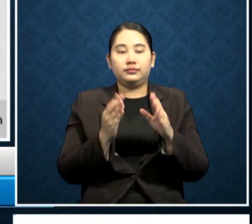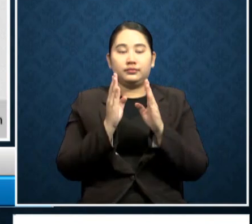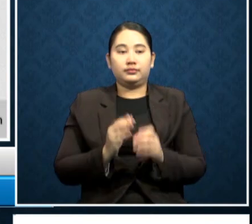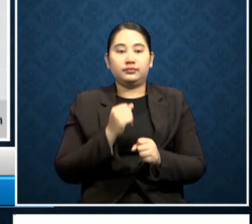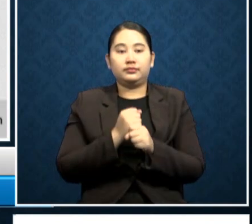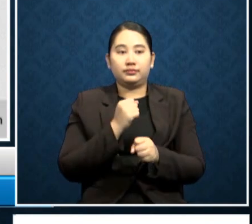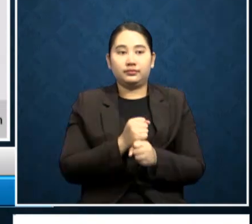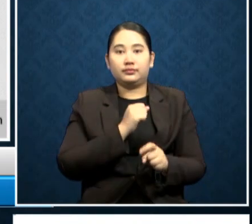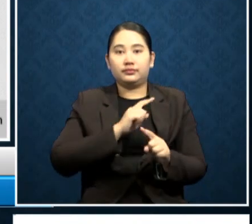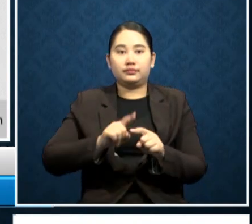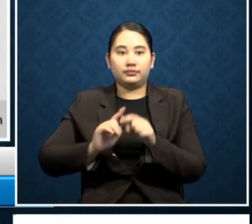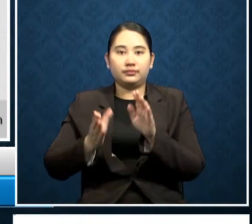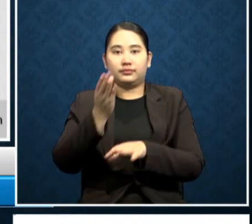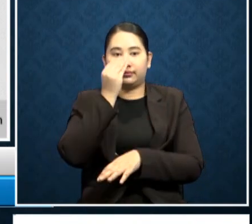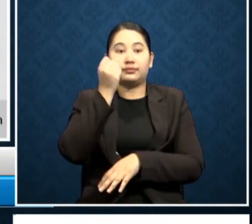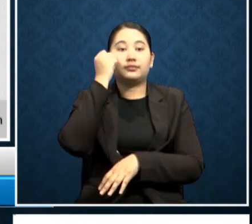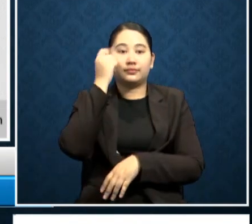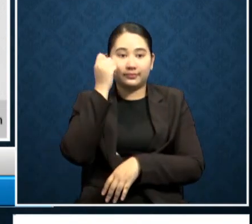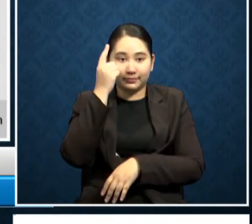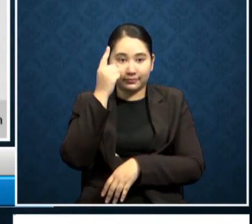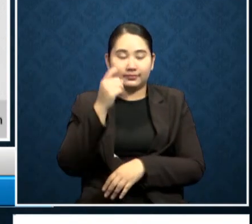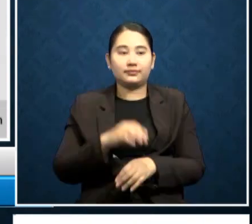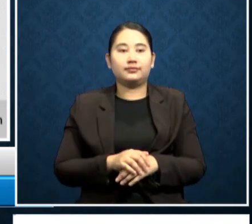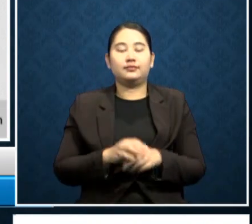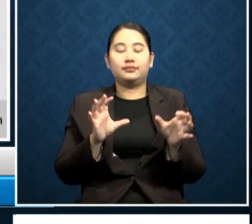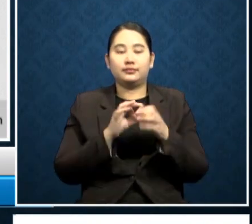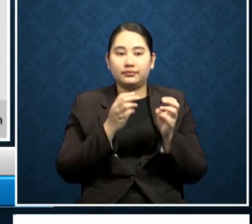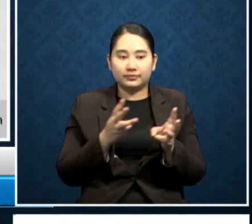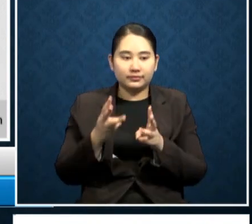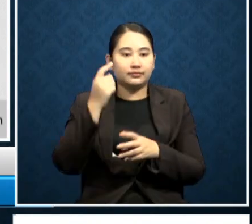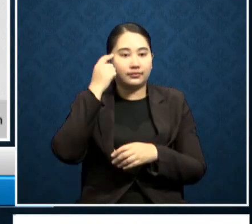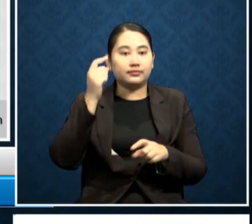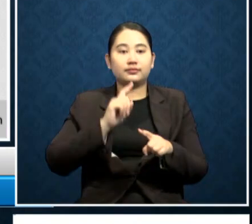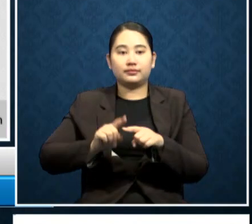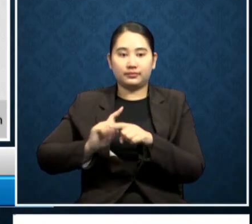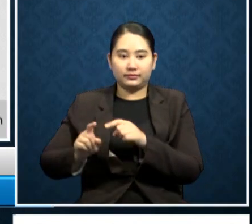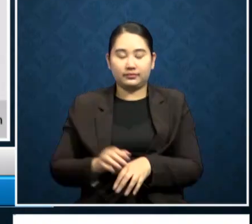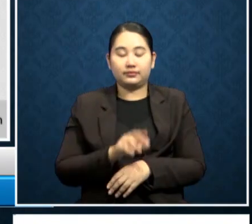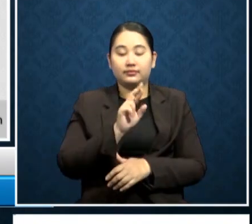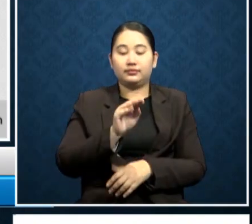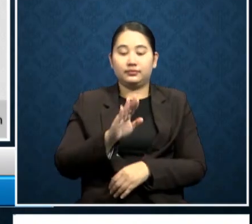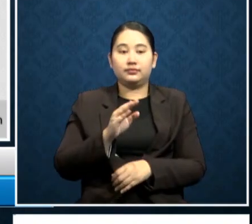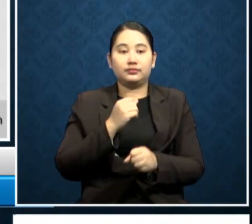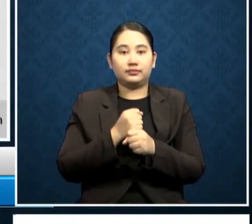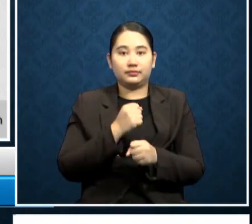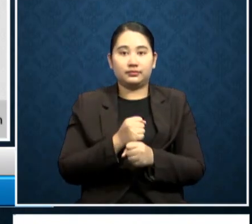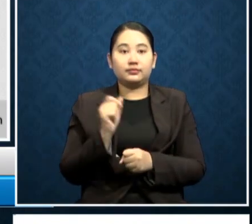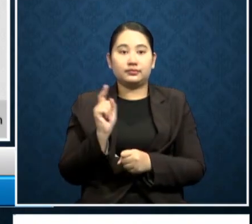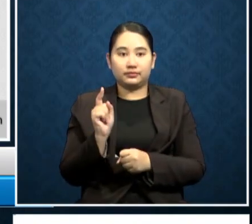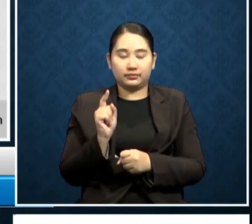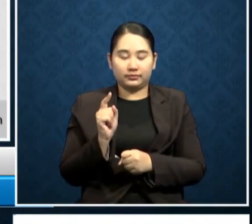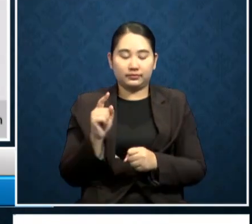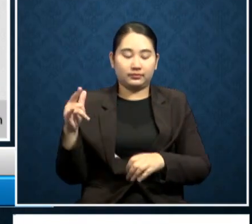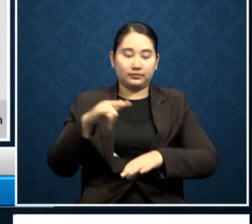ระดับมีความเข้าใจและรู้เท่าทันหลักคิดการพัฒนาระบบท่ากษยาและระบบการเดิน